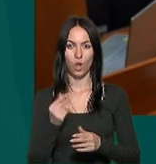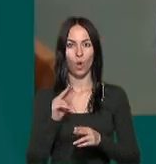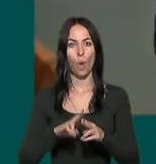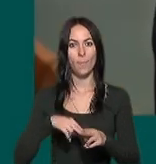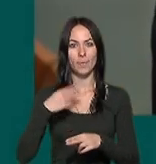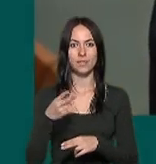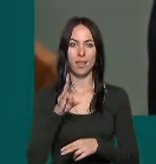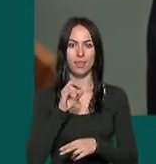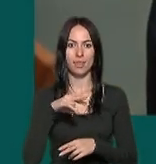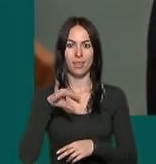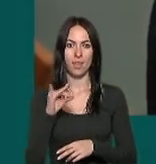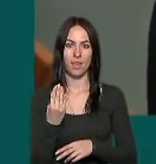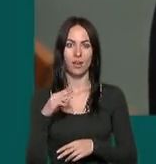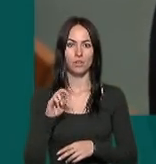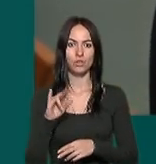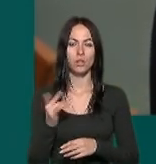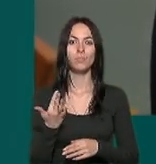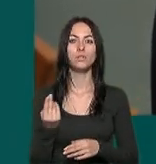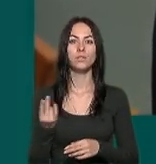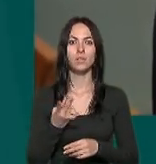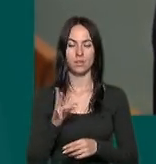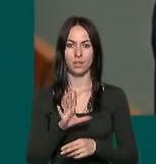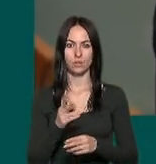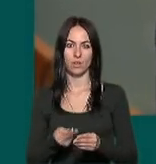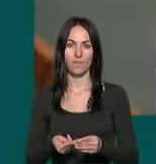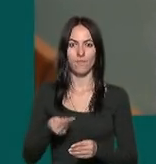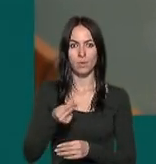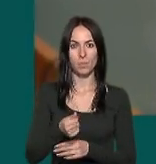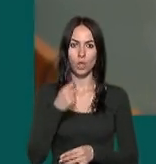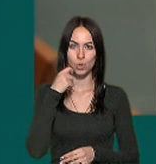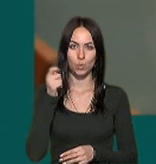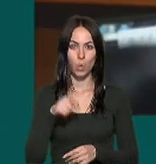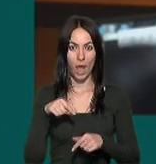Компенсація Неллі Штепі. Скільки грошей Україна має виплатити екс-меру Слов'янська?